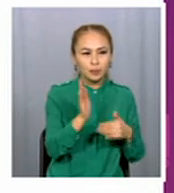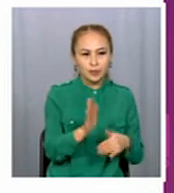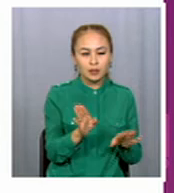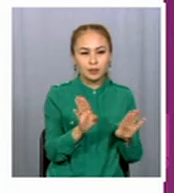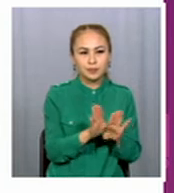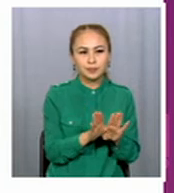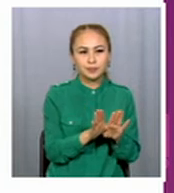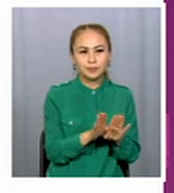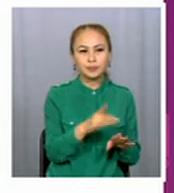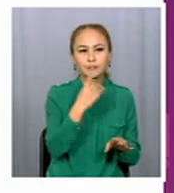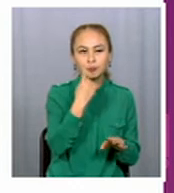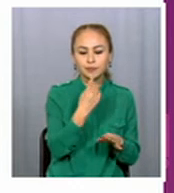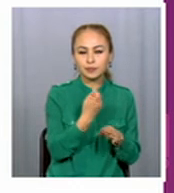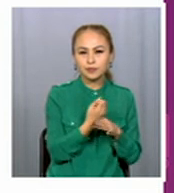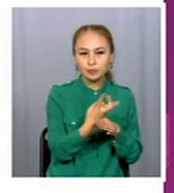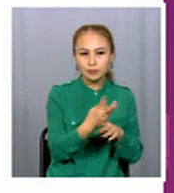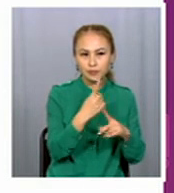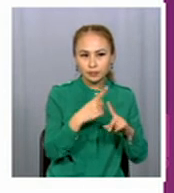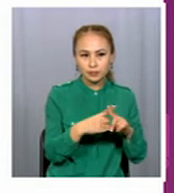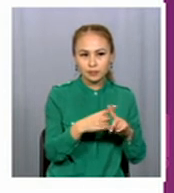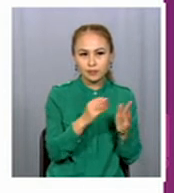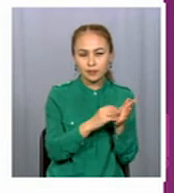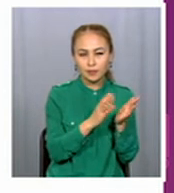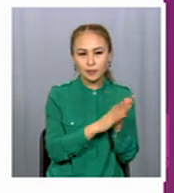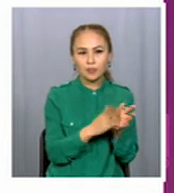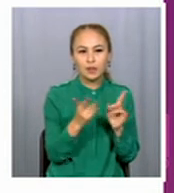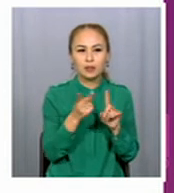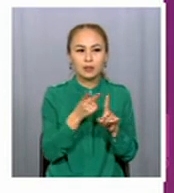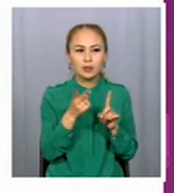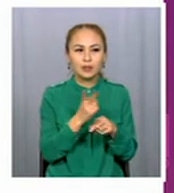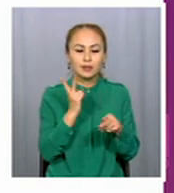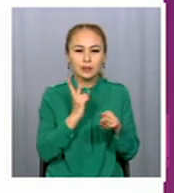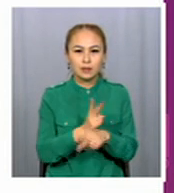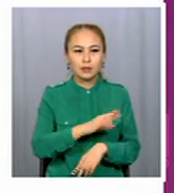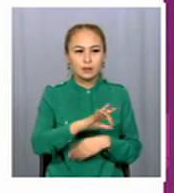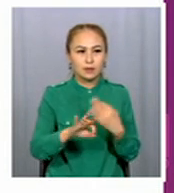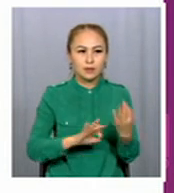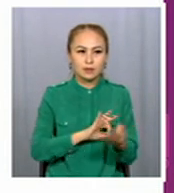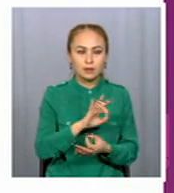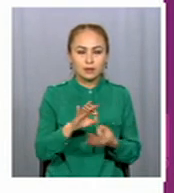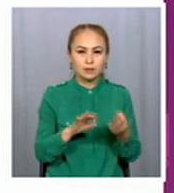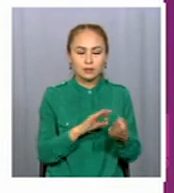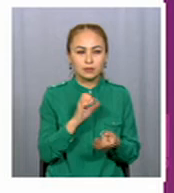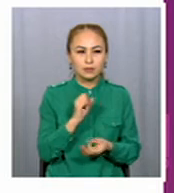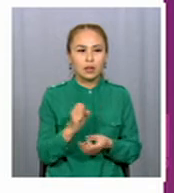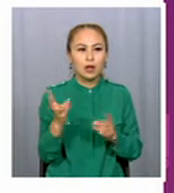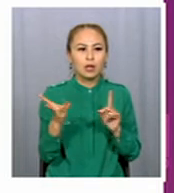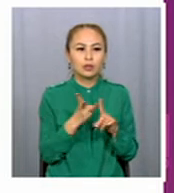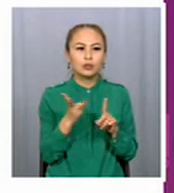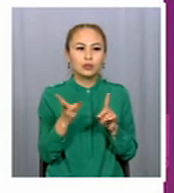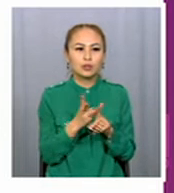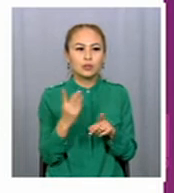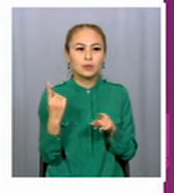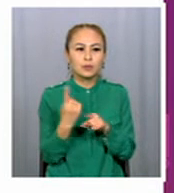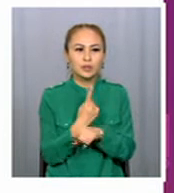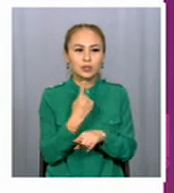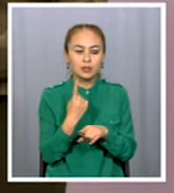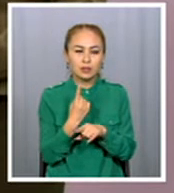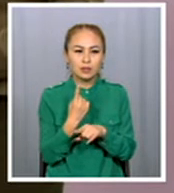қорапта бірнеше қарындаш. Екіншісінде одан екі есе артық, ал